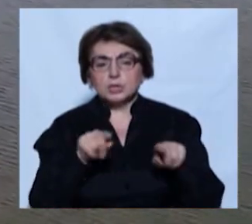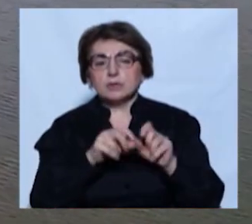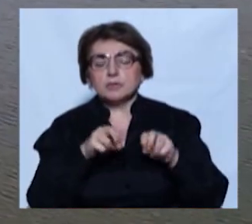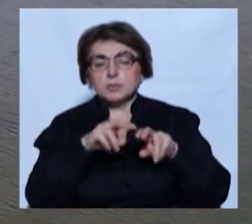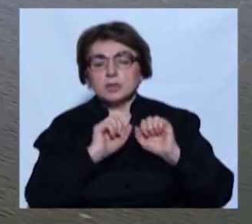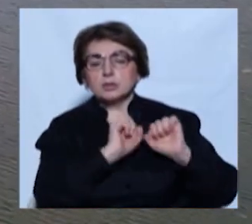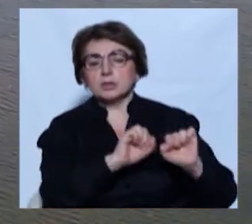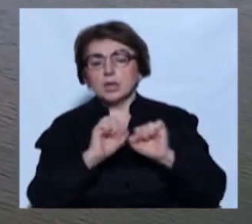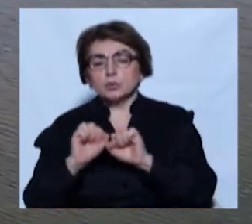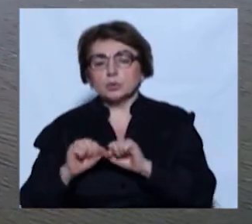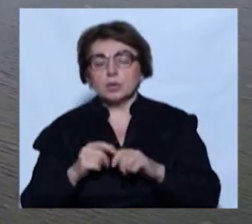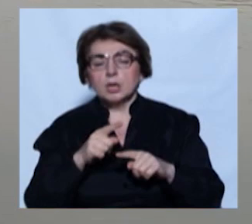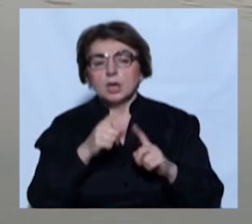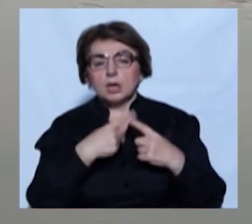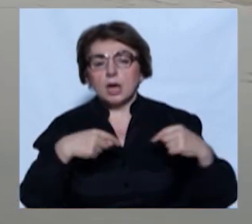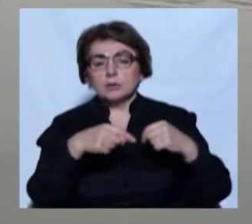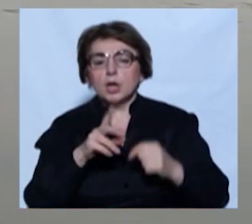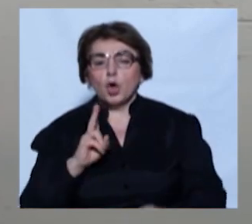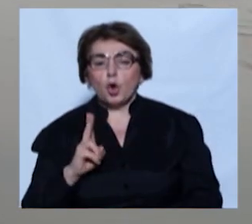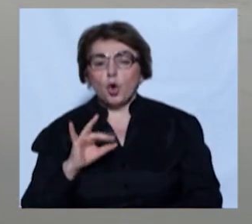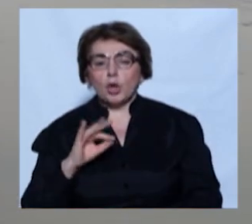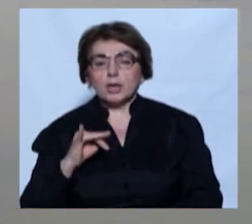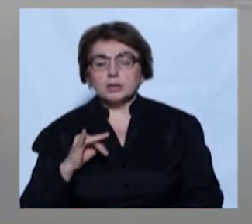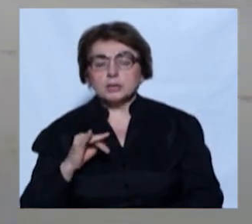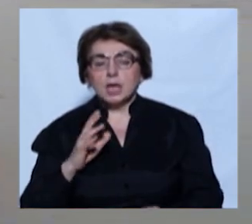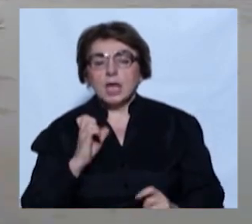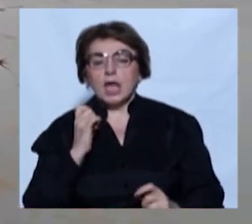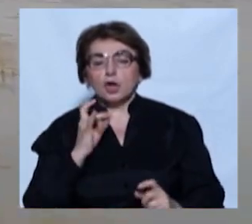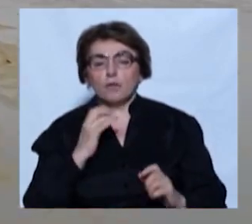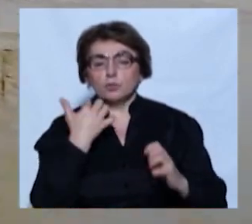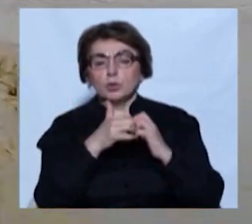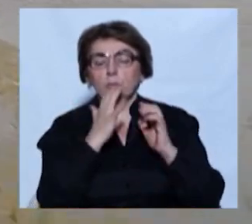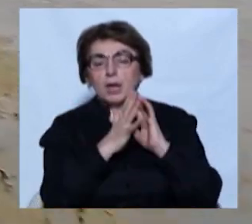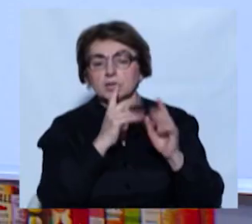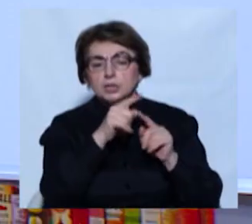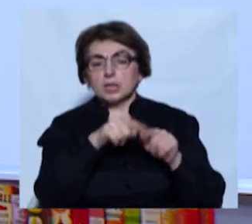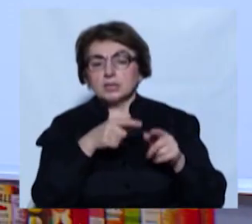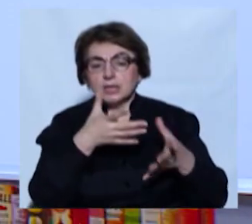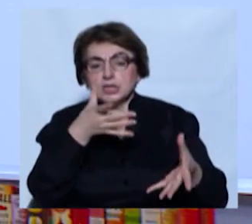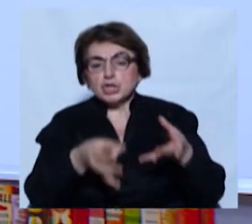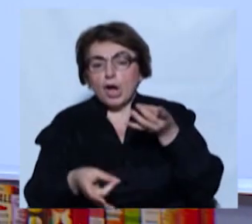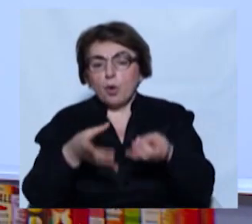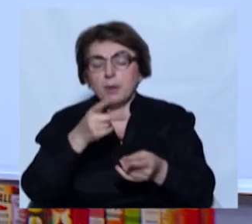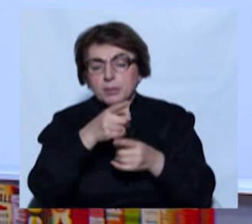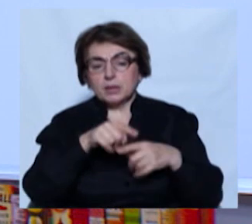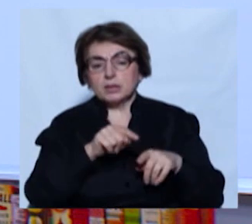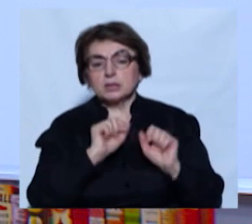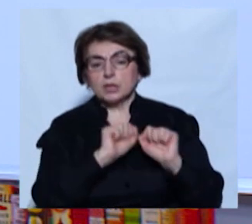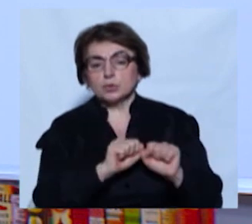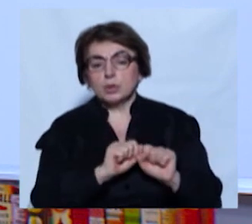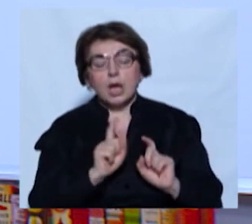დაცული კატეგორიის შესახებ, როგორიც იყო კოლხეთის ეროვნული პარკი, სადაც სწორედ ეს საერთაშორისო ტიპის ჭაობებია დაცული.